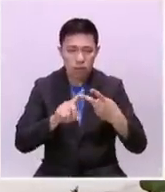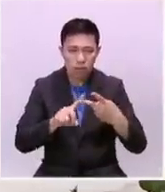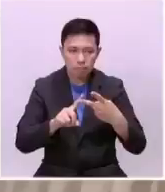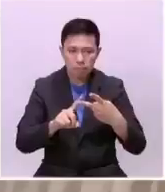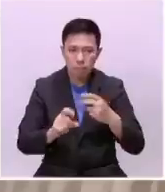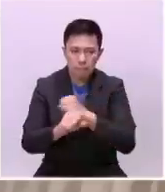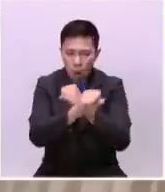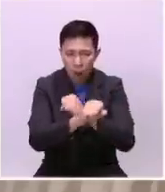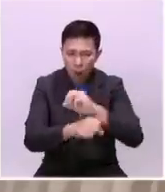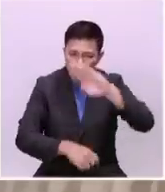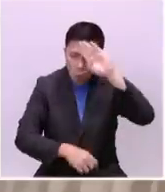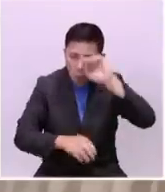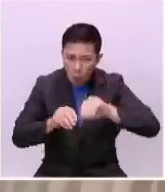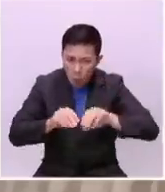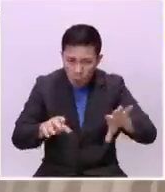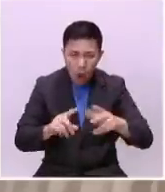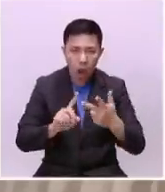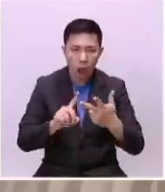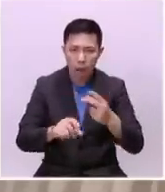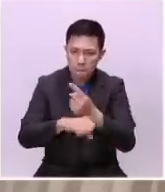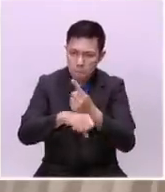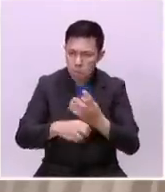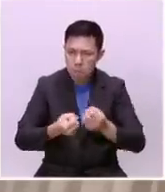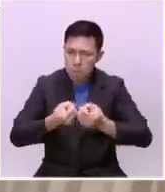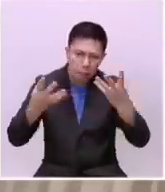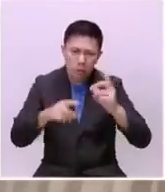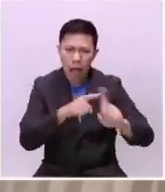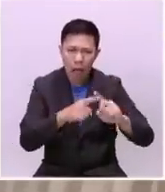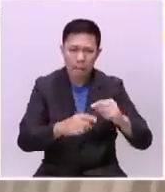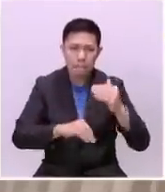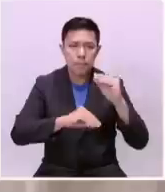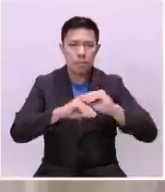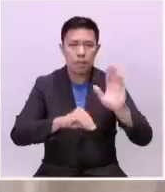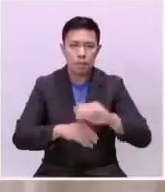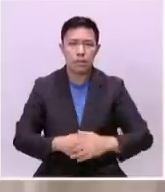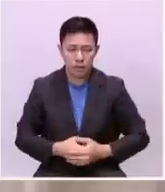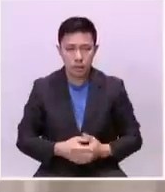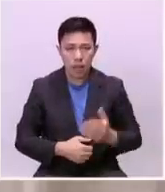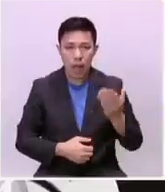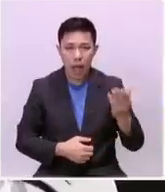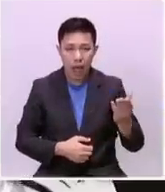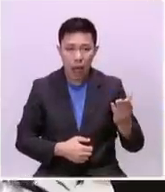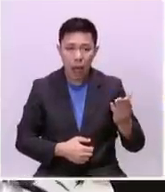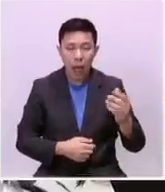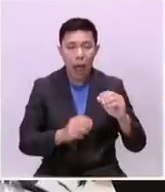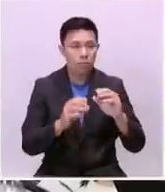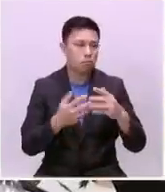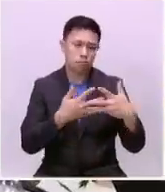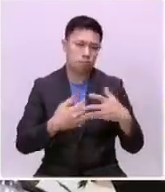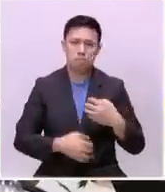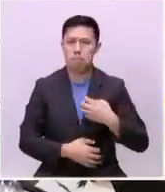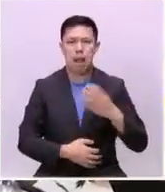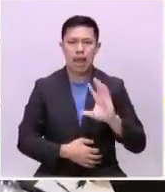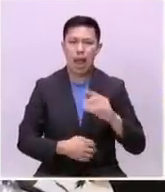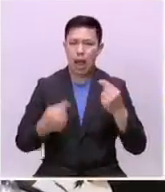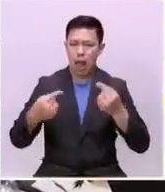รับมือโรคระบาดแล้วก็การไม่แพร่ขยายอาวุธนิวเคลียร์ค่ะด้านนายเจคซัลลิแวนก็บอกในที่ประชุมด้วยว่าสหรัฐไม่ต้องการความขัด